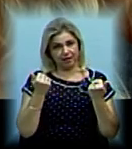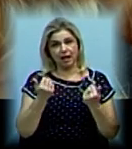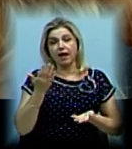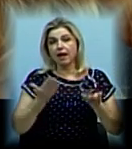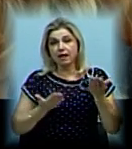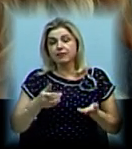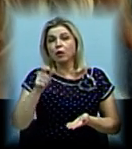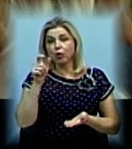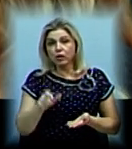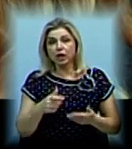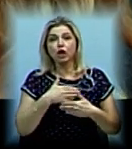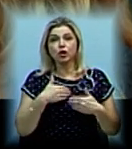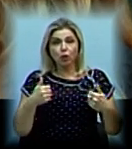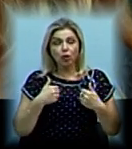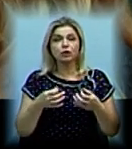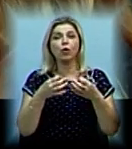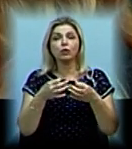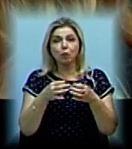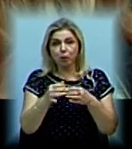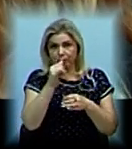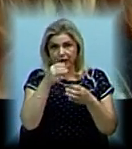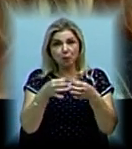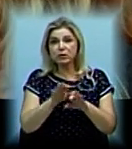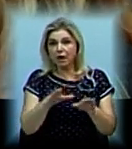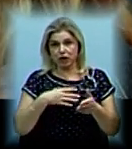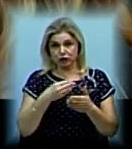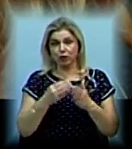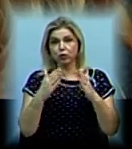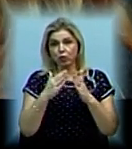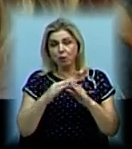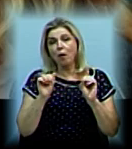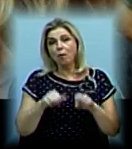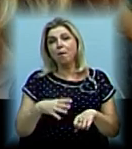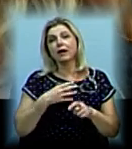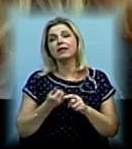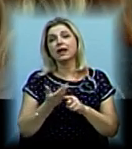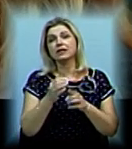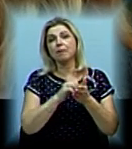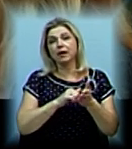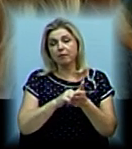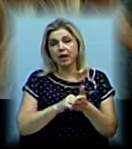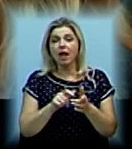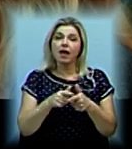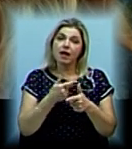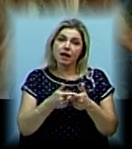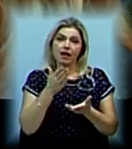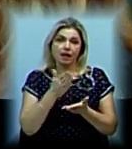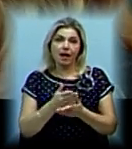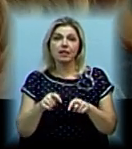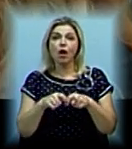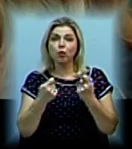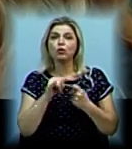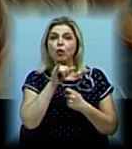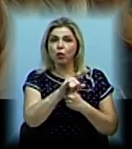людина не хоче допускати до свого приміщення, може бути декілька причин. Або в неї є порушення якесь, і вона не